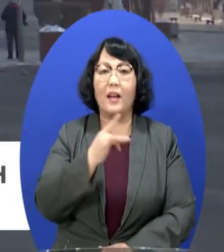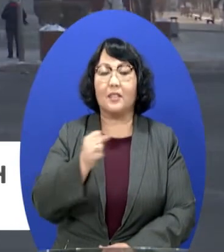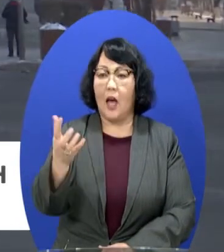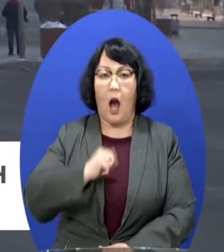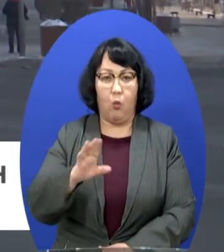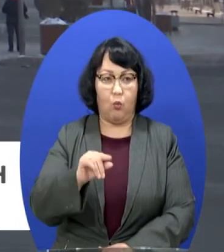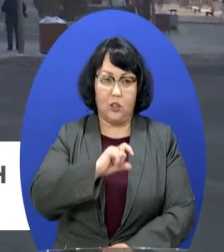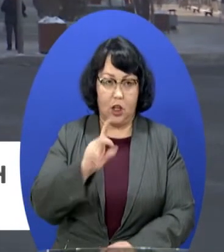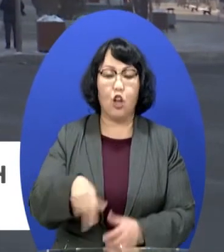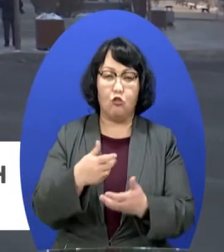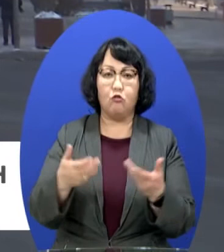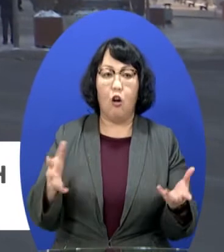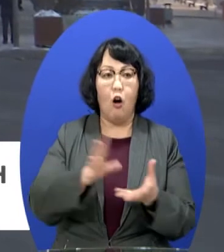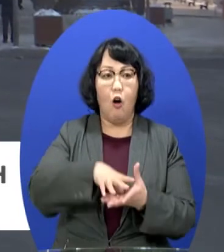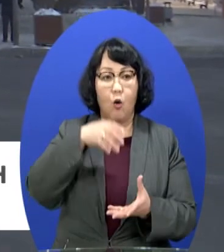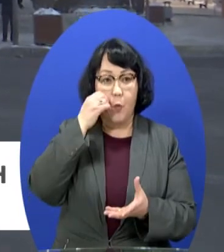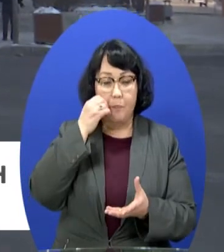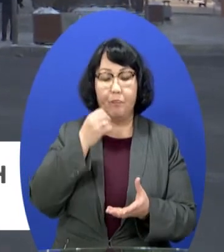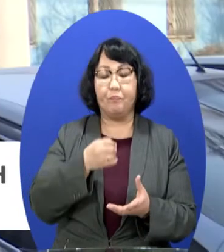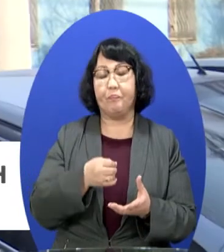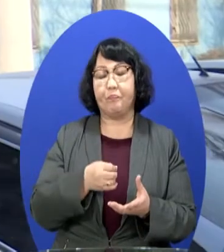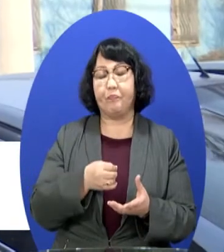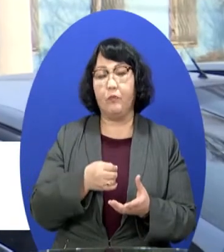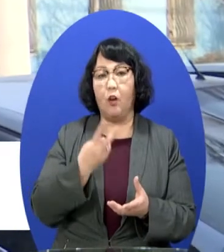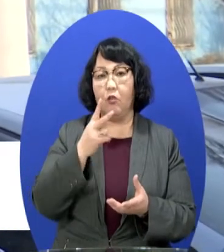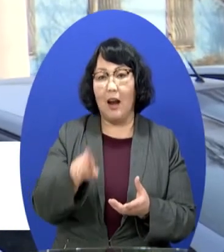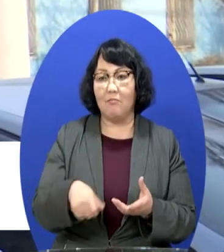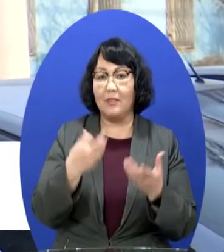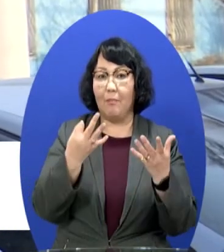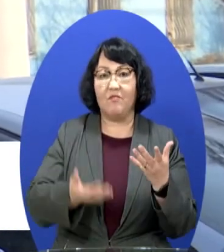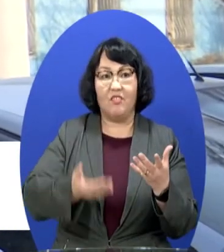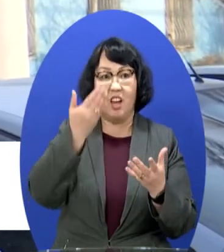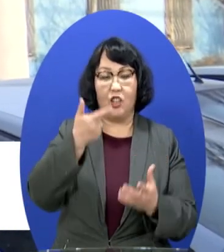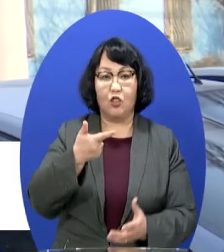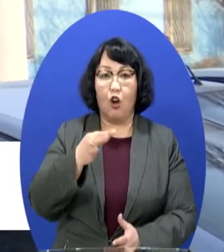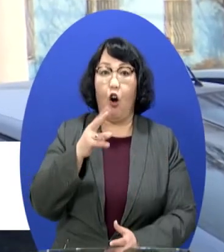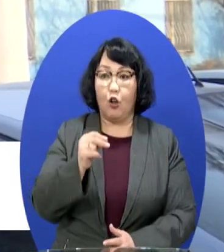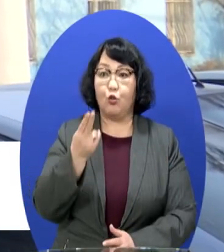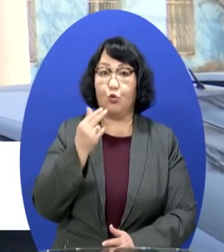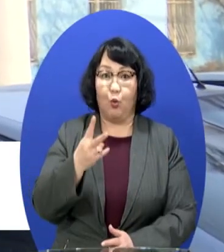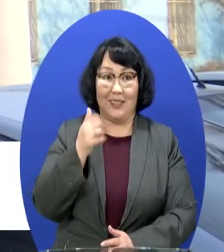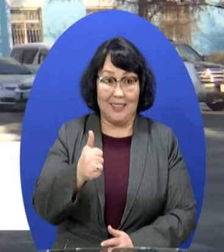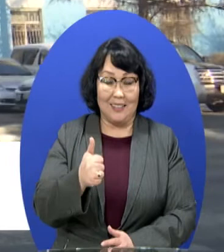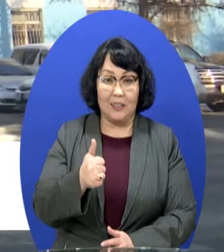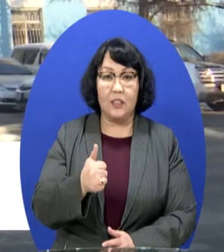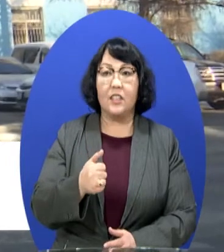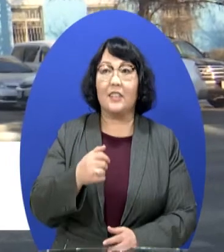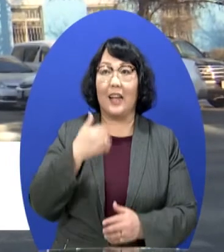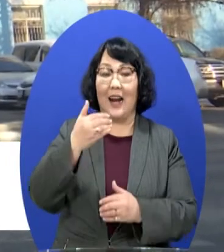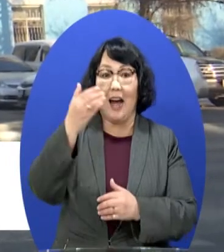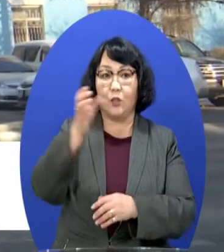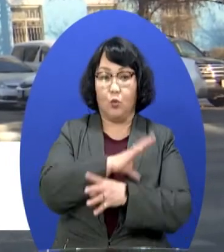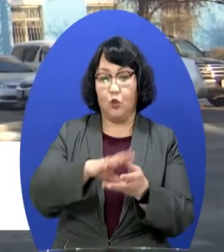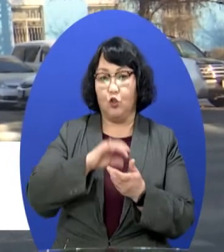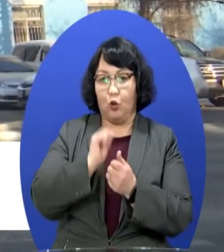зээл. Оюутантаа өнгөрсөн семестрт 2.8-аас дээш голч дүнтэй гарсан бол эрэг семестрийн төлбөрөө зээлээр төлөх